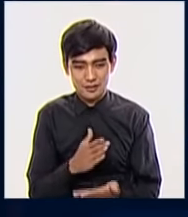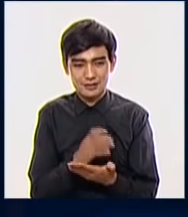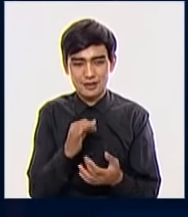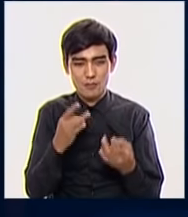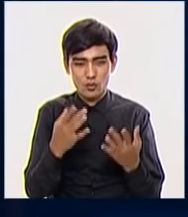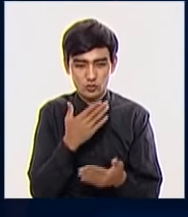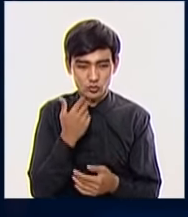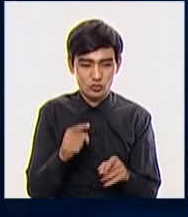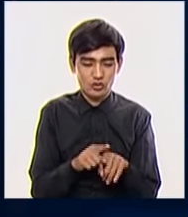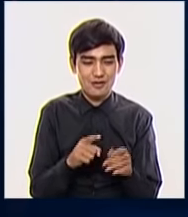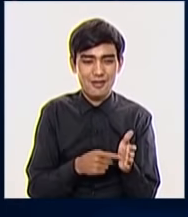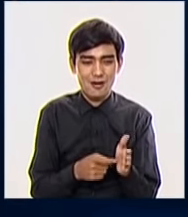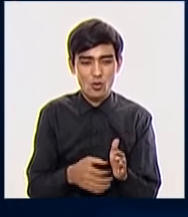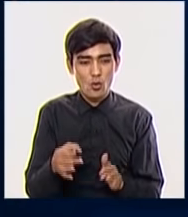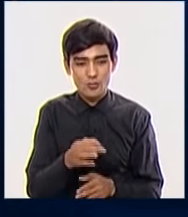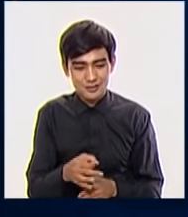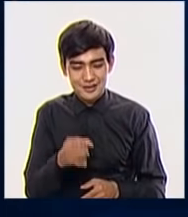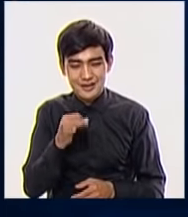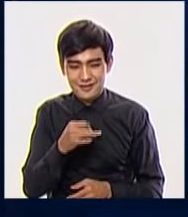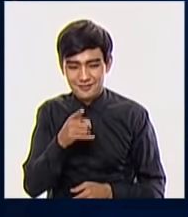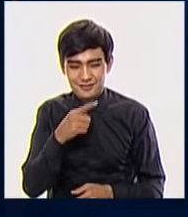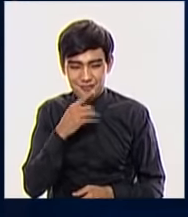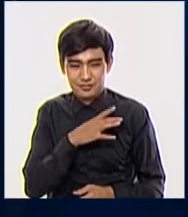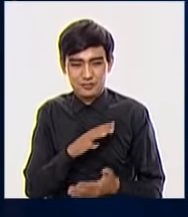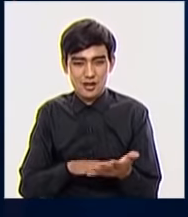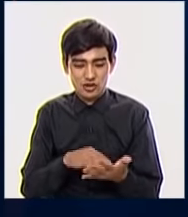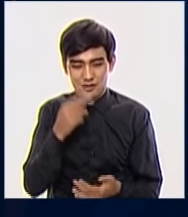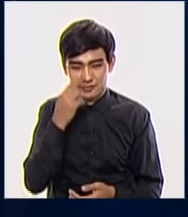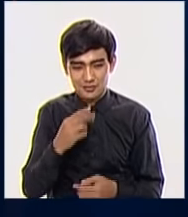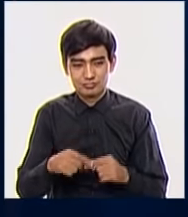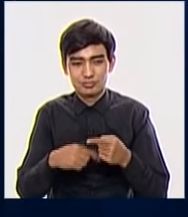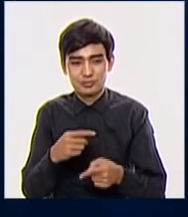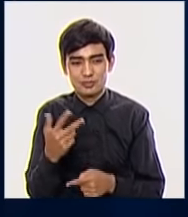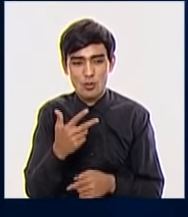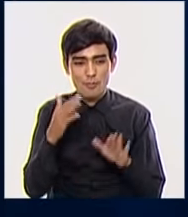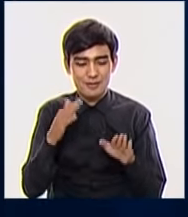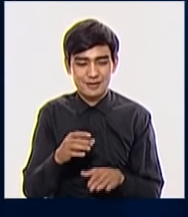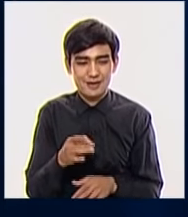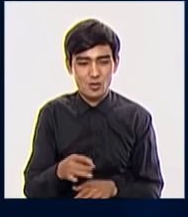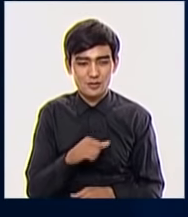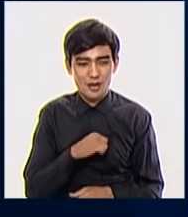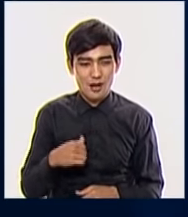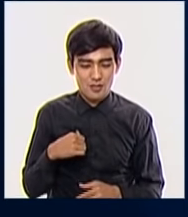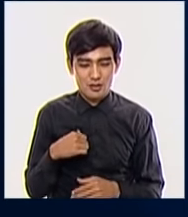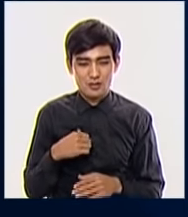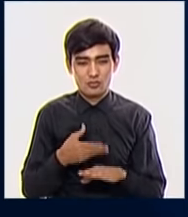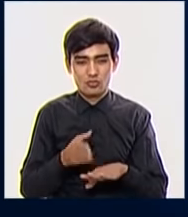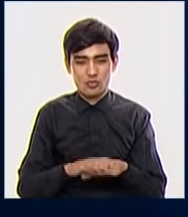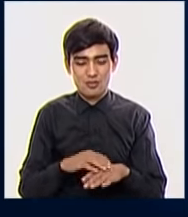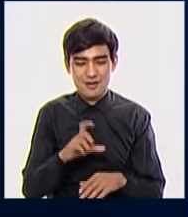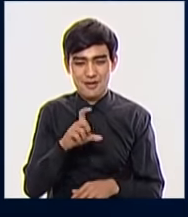Непростая ситуация в Карагандинской области. Она следом за Нур-Султаном в тройке регионов с самой